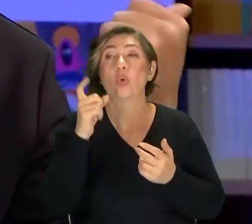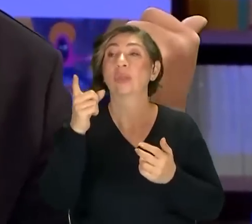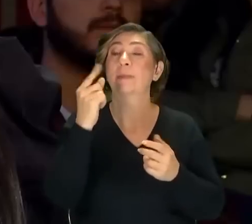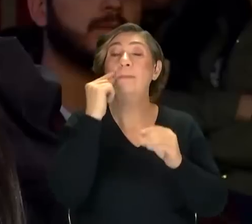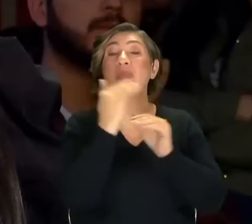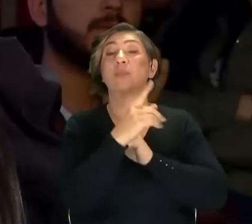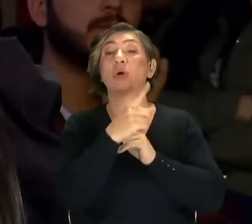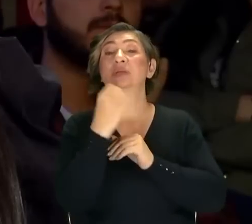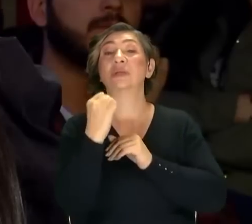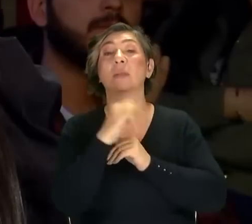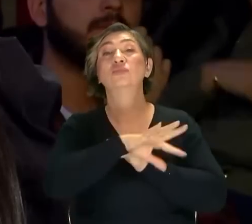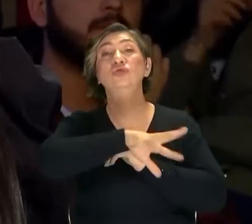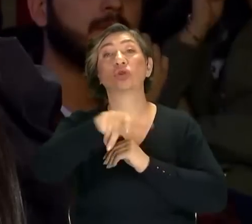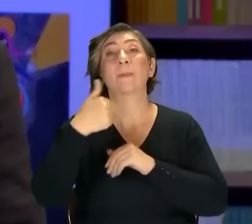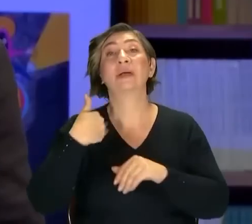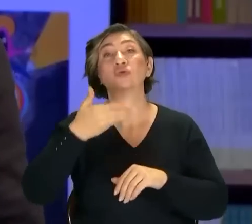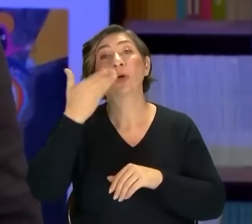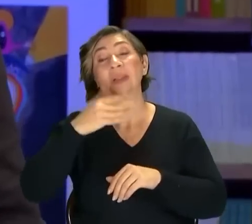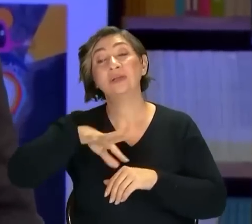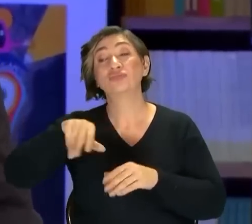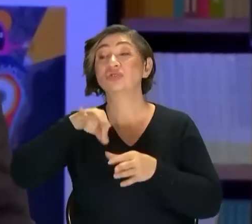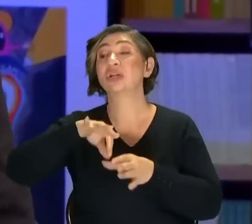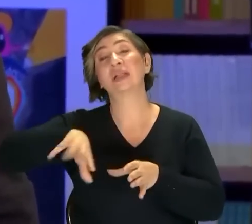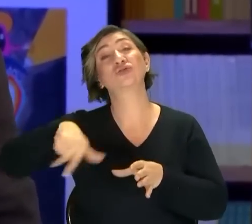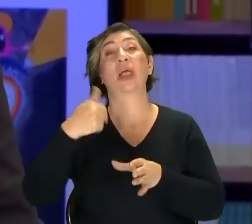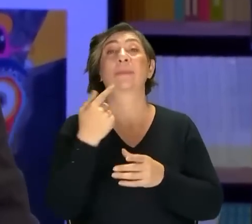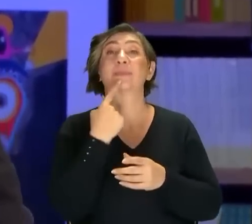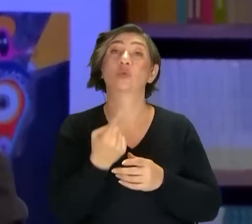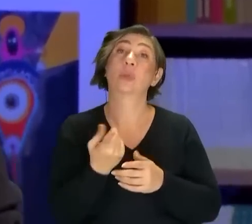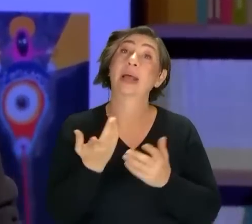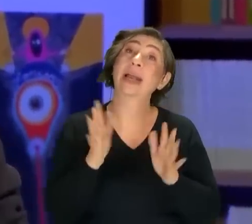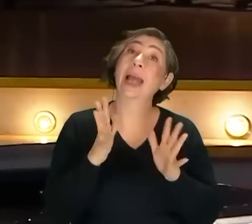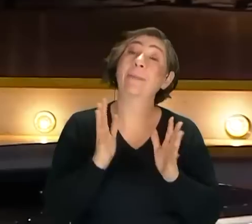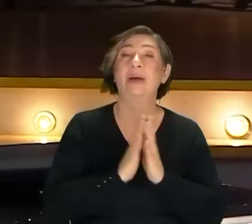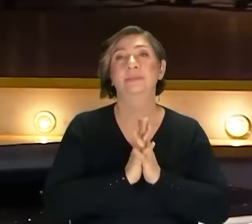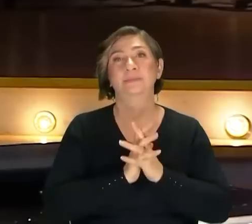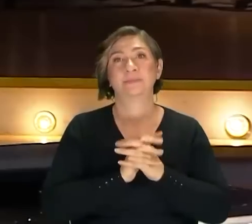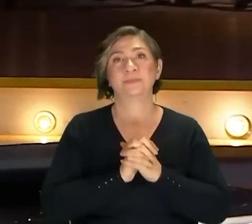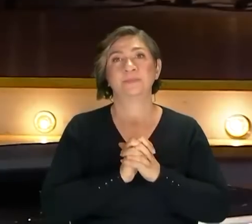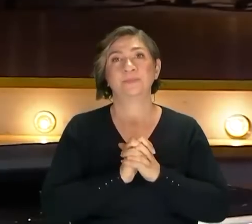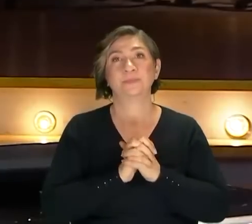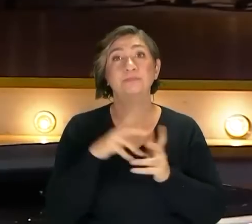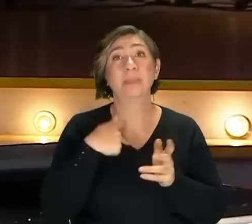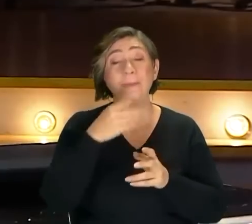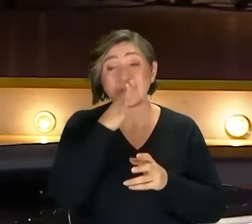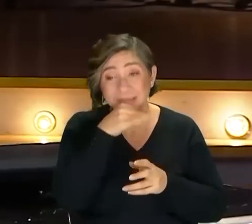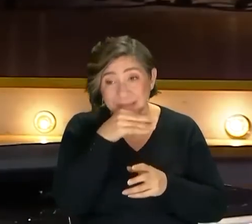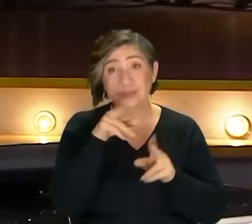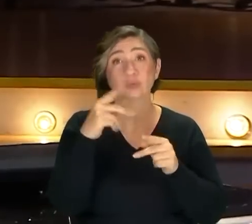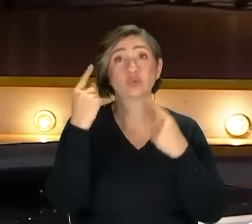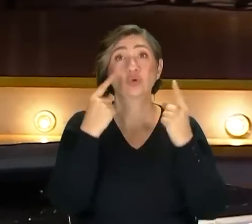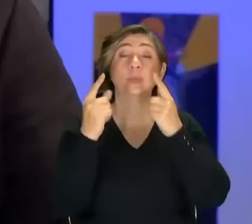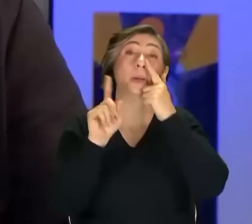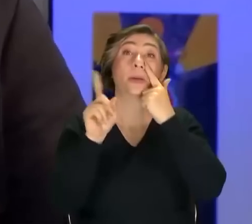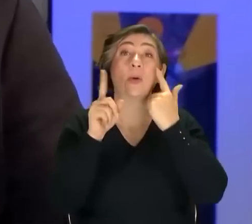madem millet bu kadar sağlam götürüyor ben çorbadan da kazanırım, çaydan da kazanırım mantığıyla geçtilerle galiba. Bana öyle geliyor. Biz mi, ben mi yaşlandım diye düşünüyorum. Yok